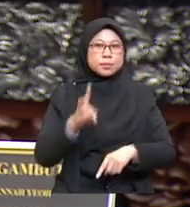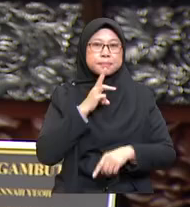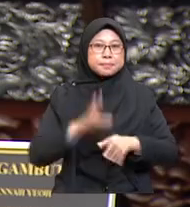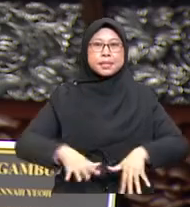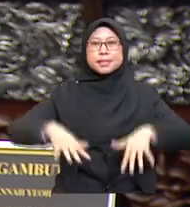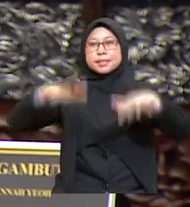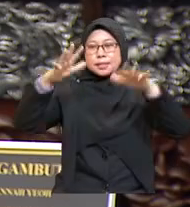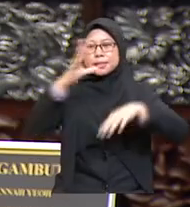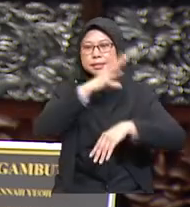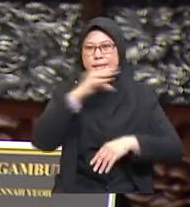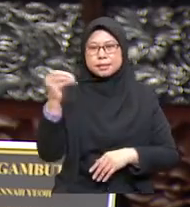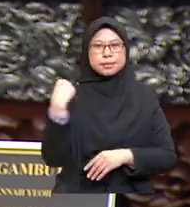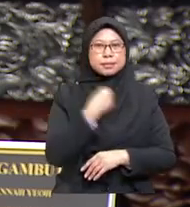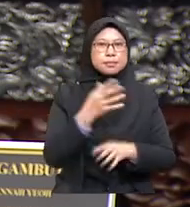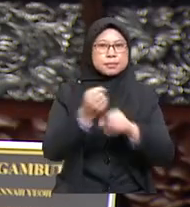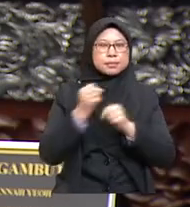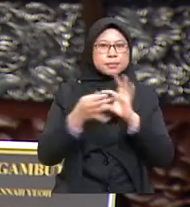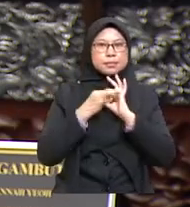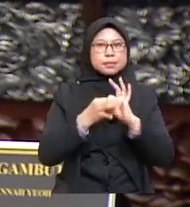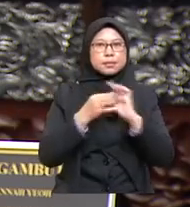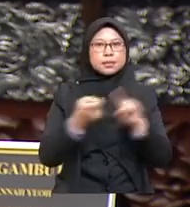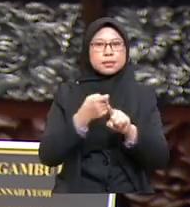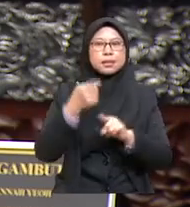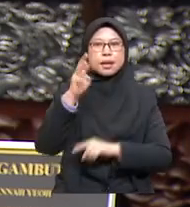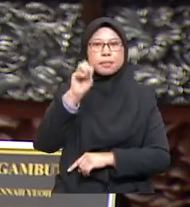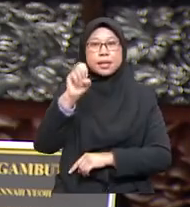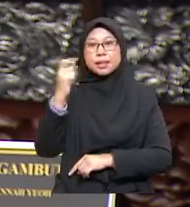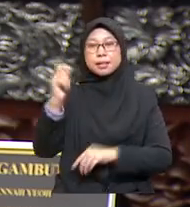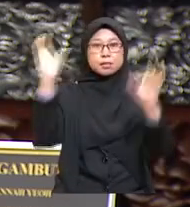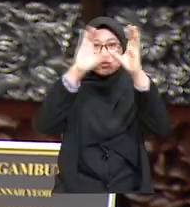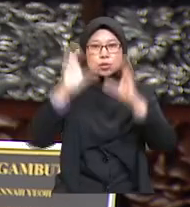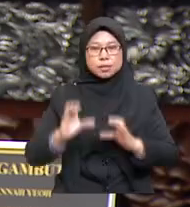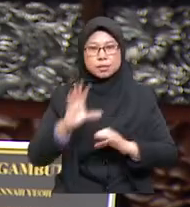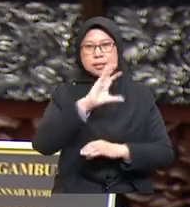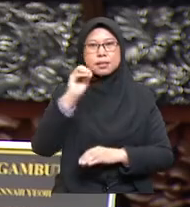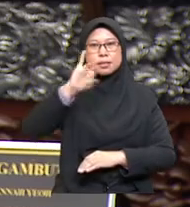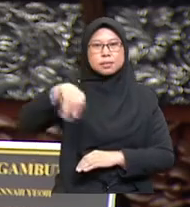Ya, dan ini kita mendapat kerjasama daripada MET dan